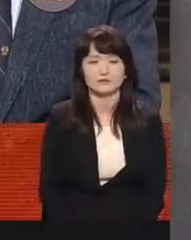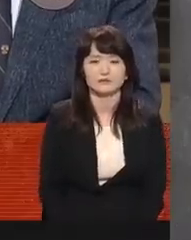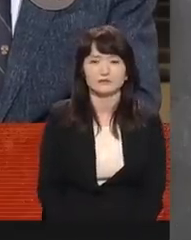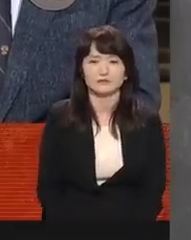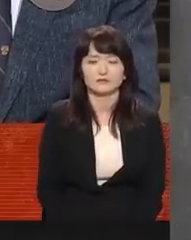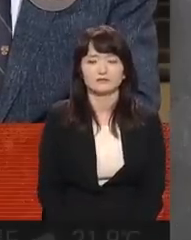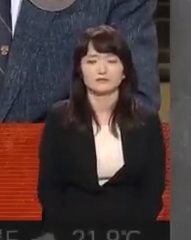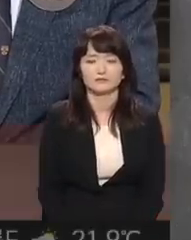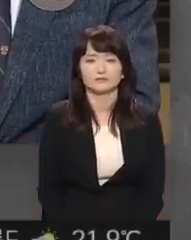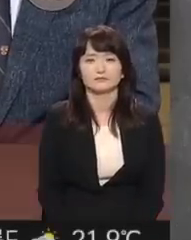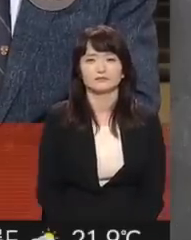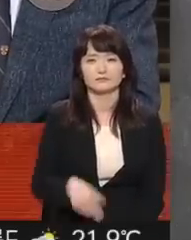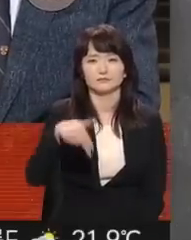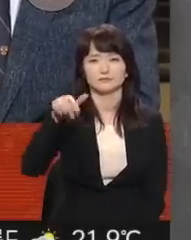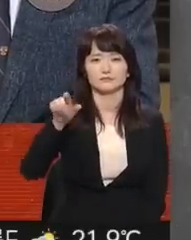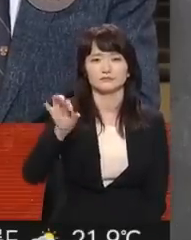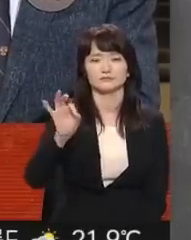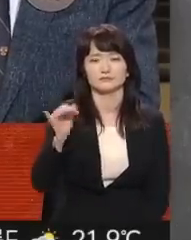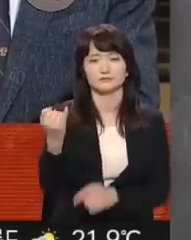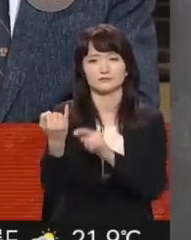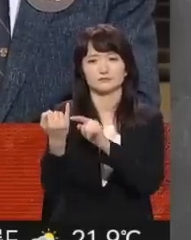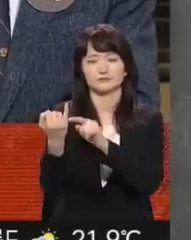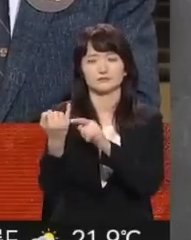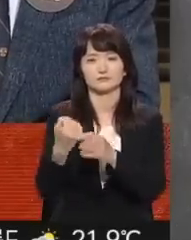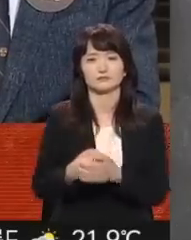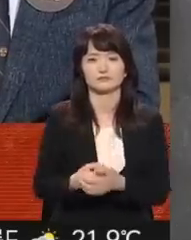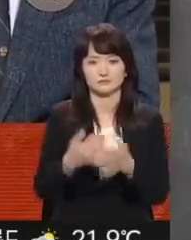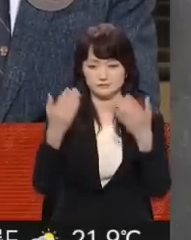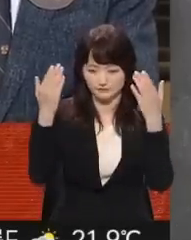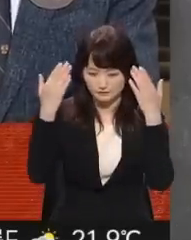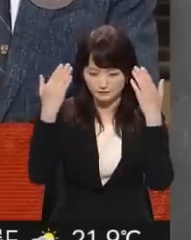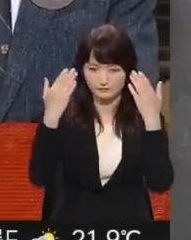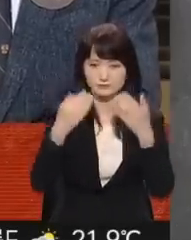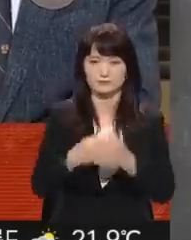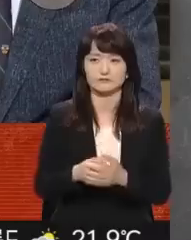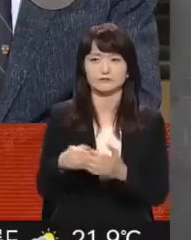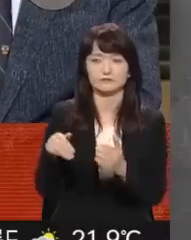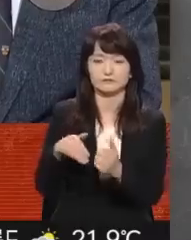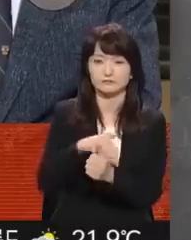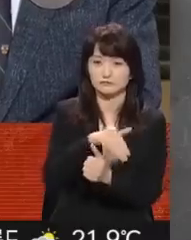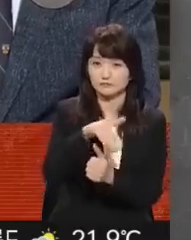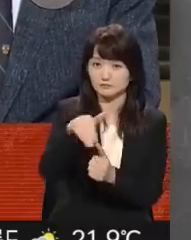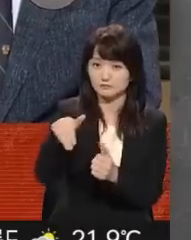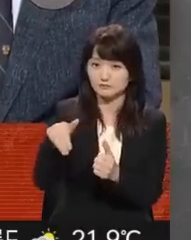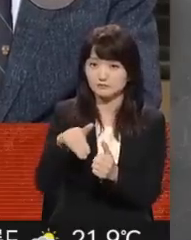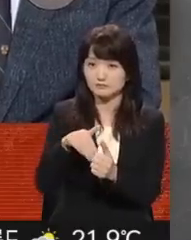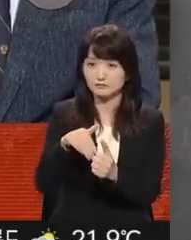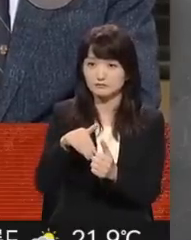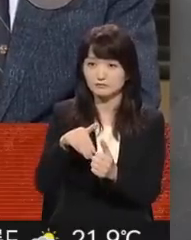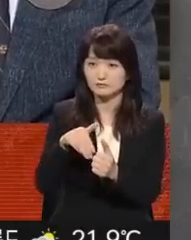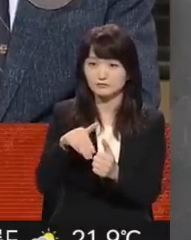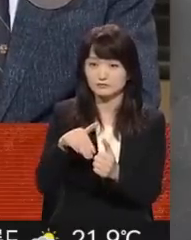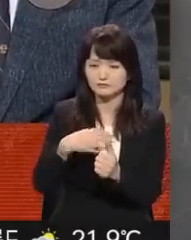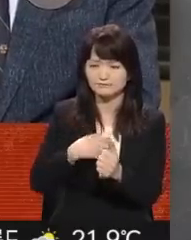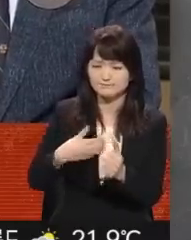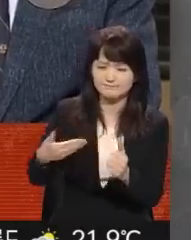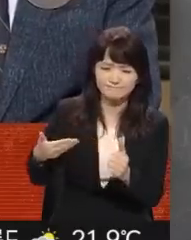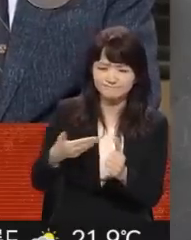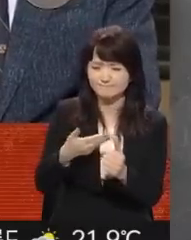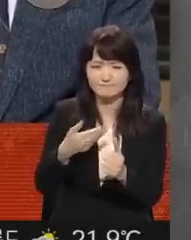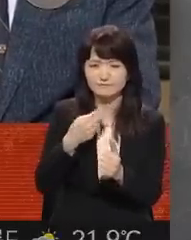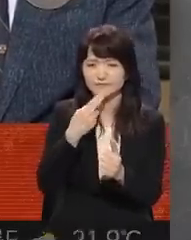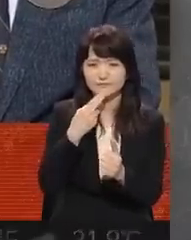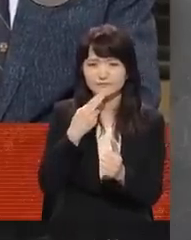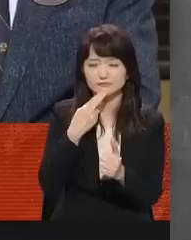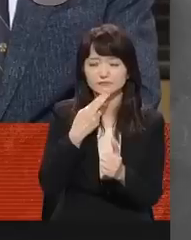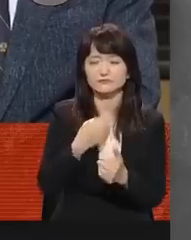드는데요이 정유정이 같은 경우는 실제로 이제 학교에서도 주위에서 뭐 이렇게 따로 괴롭히는 사람들이 없었다라고